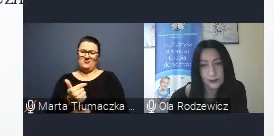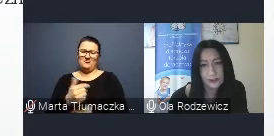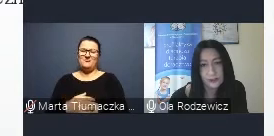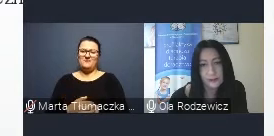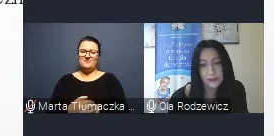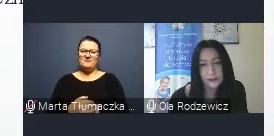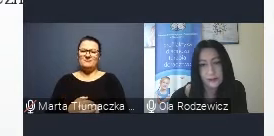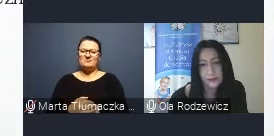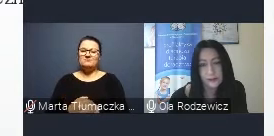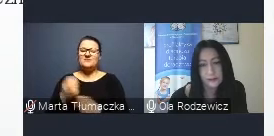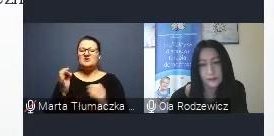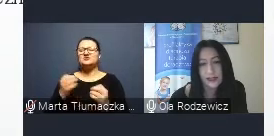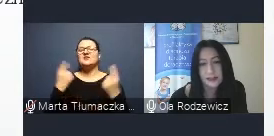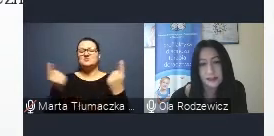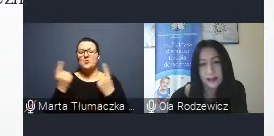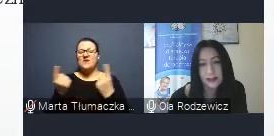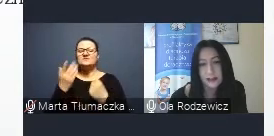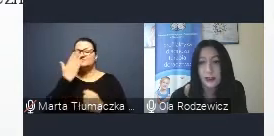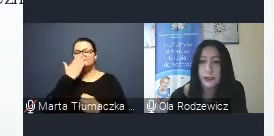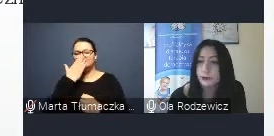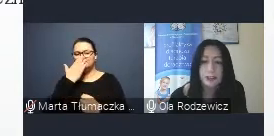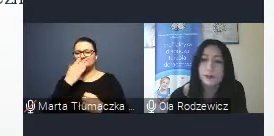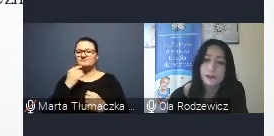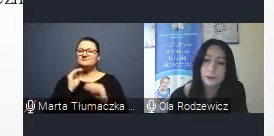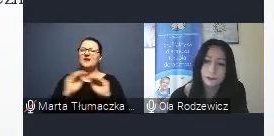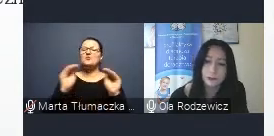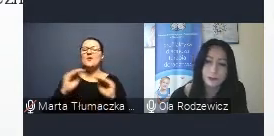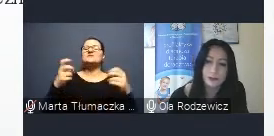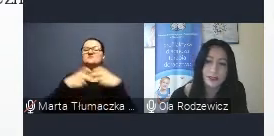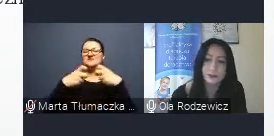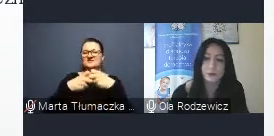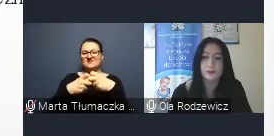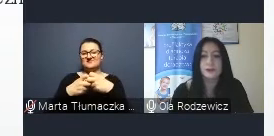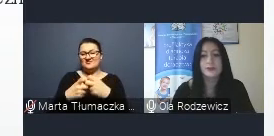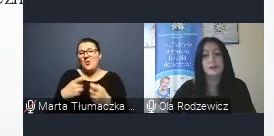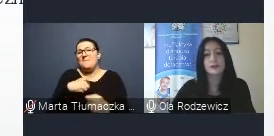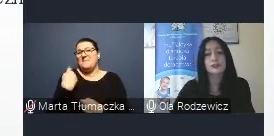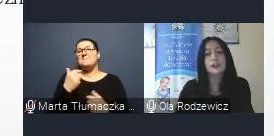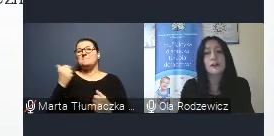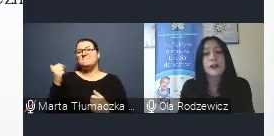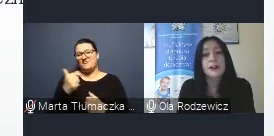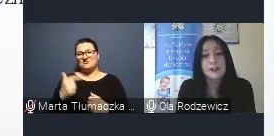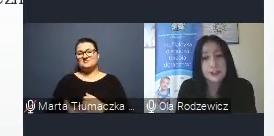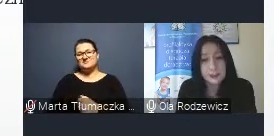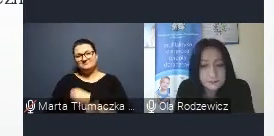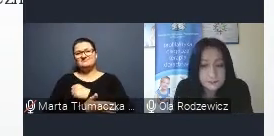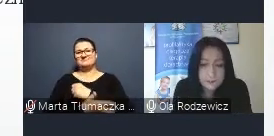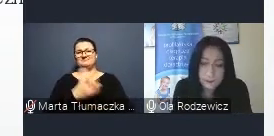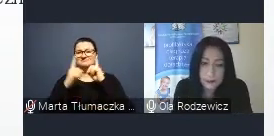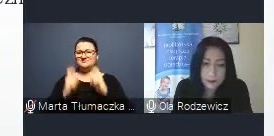dzisiaj sytuację edukacji zdalnej, to od tego znowu powinniśmy zacząć. Powinniśmy zacząć od tego,